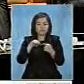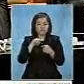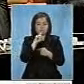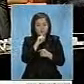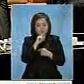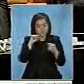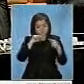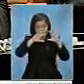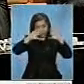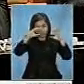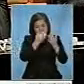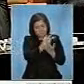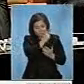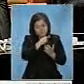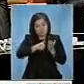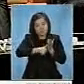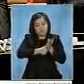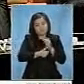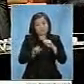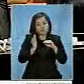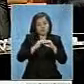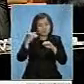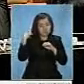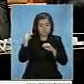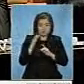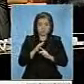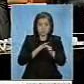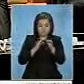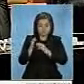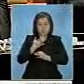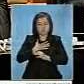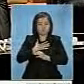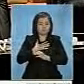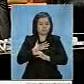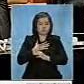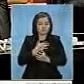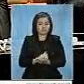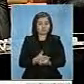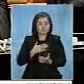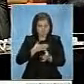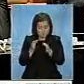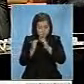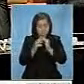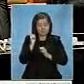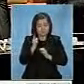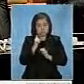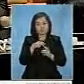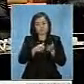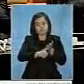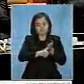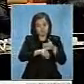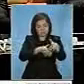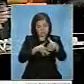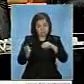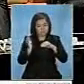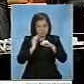จริงต้องขออนุญาตเรียนว่าก่อนหน้านี้นะครับหนี้สาธารณะก็มีลักษณะที่เพิ่มขึ้นนะครับและดูเหมือนช่วงเวลา